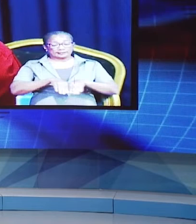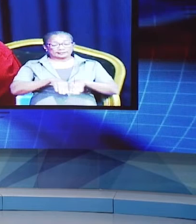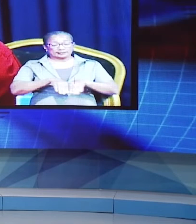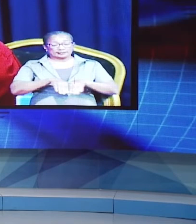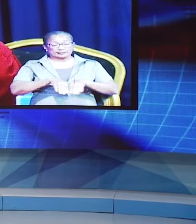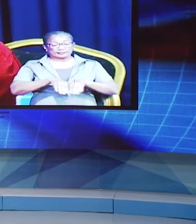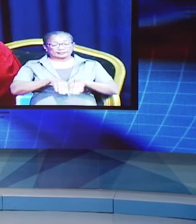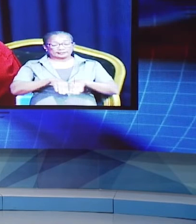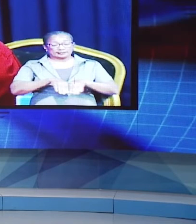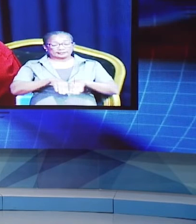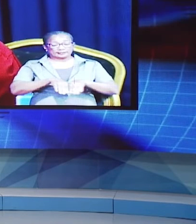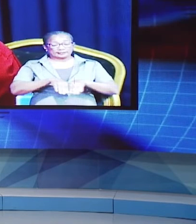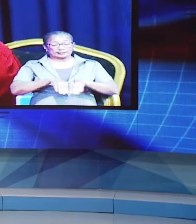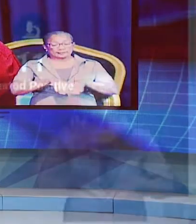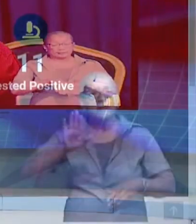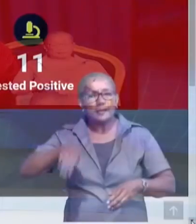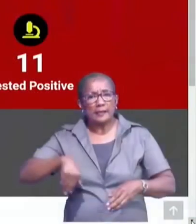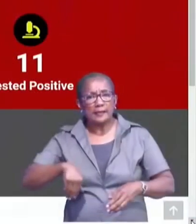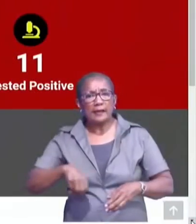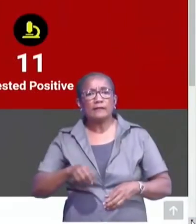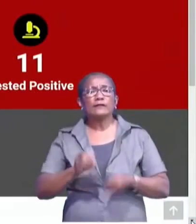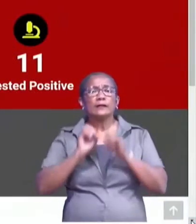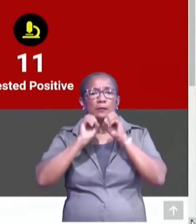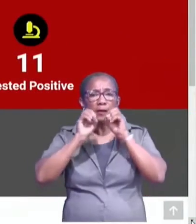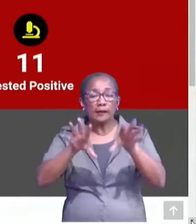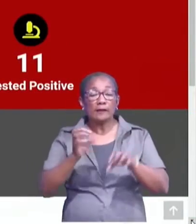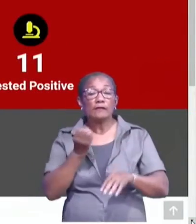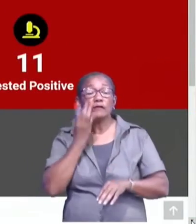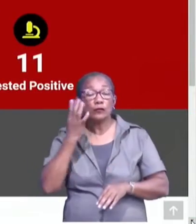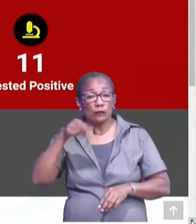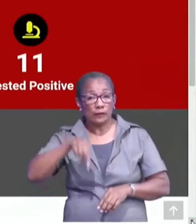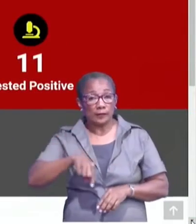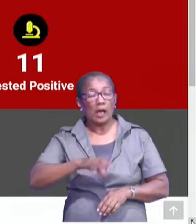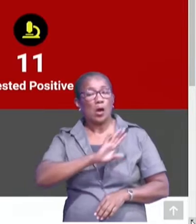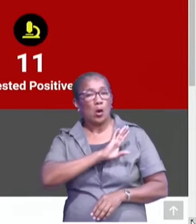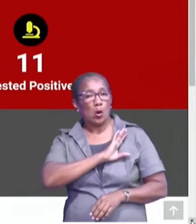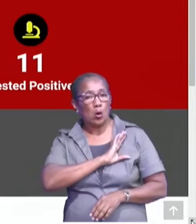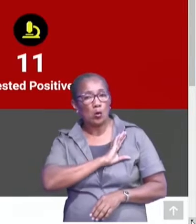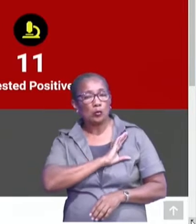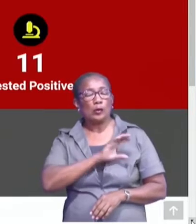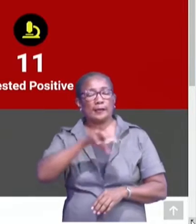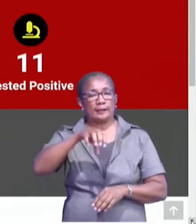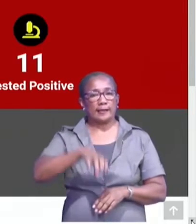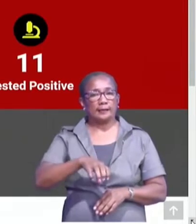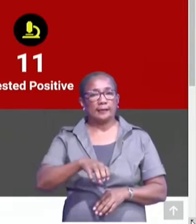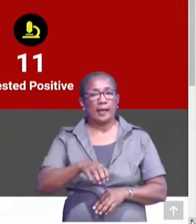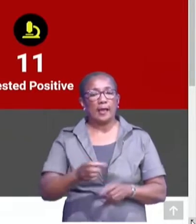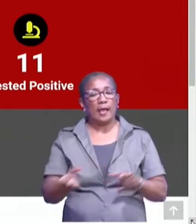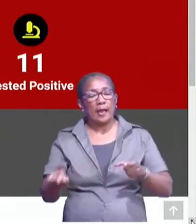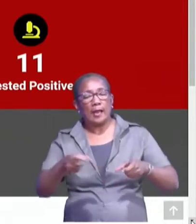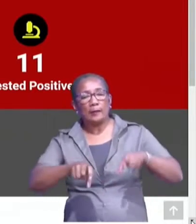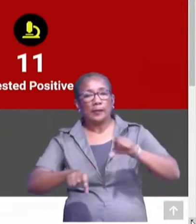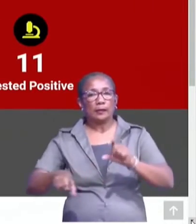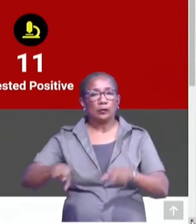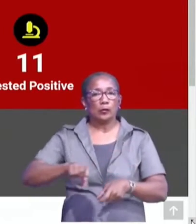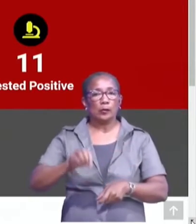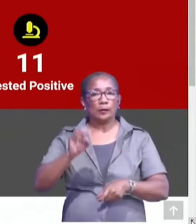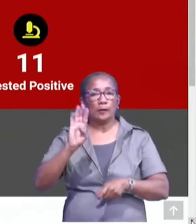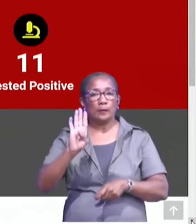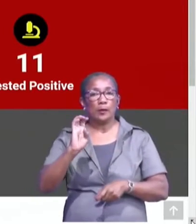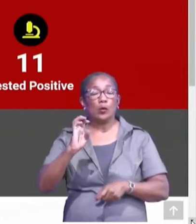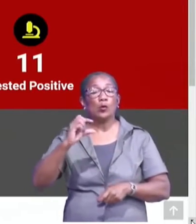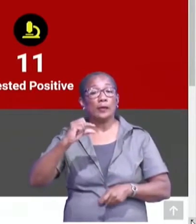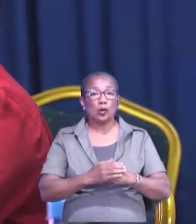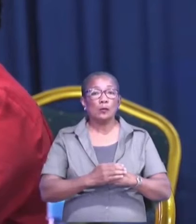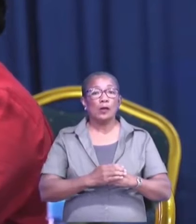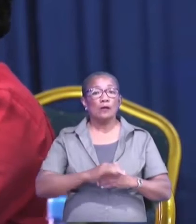persconferentie van de overheid. Ze zei dat de lockdown voor de rivieren aan de oostgrens tot 17 mei gold, maar